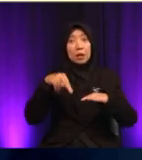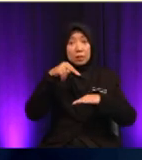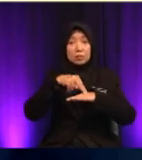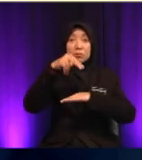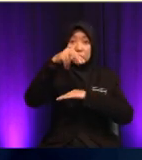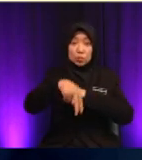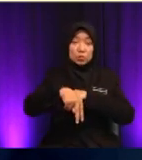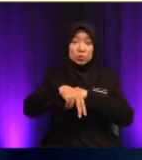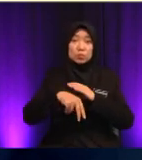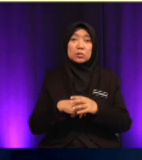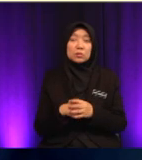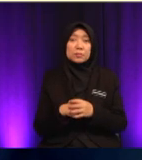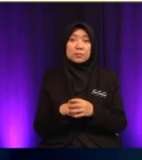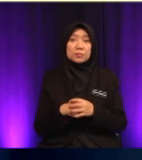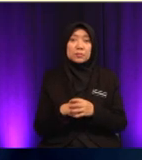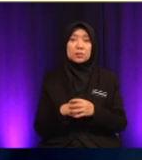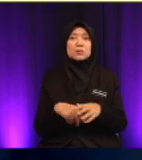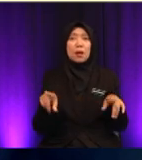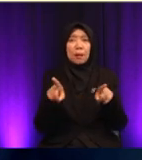dan bila